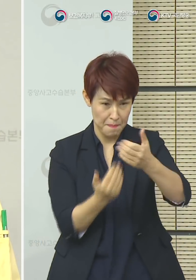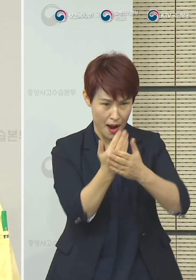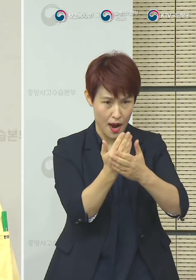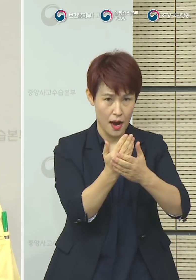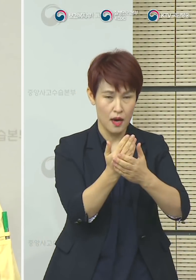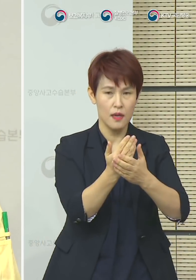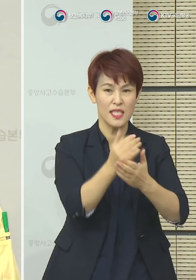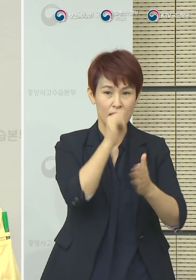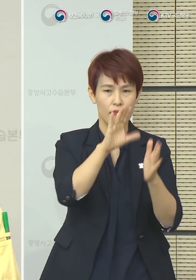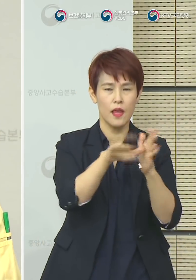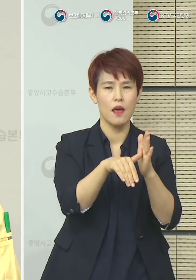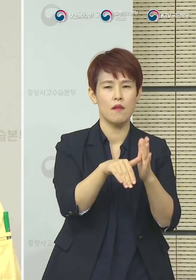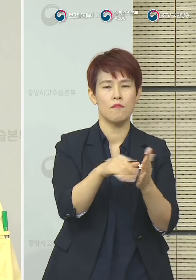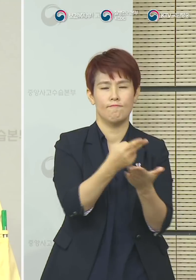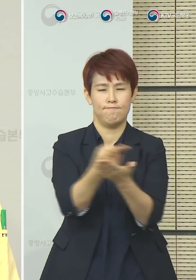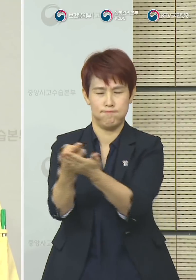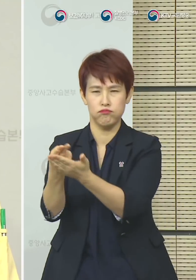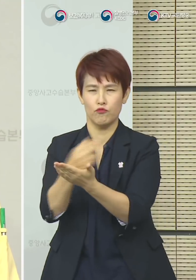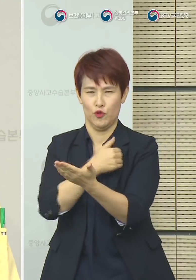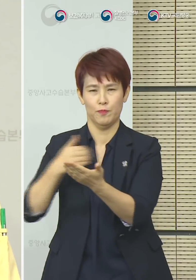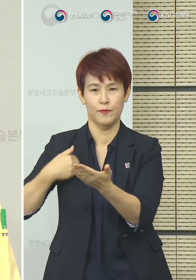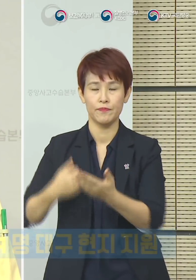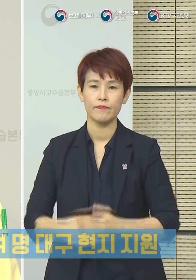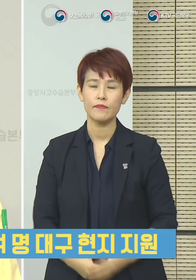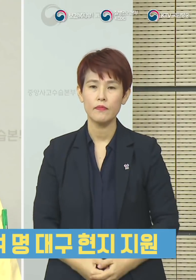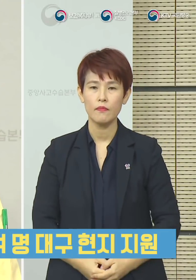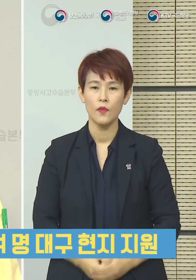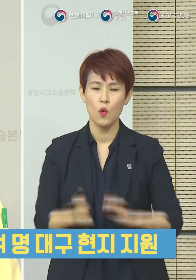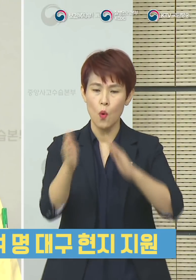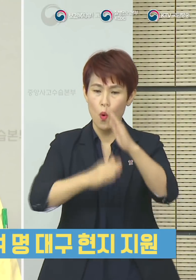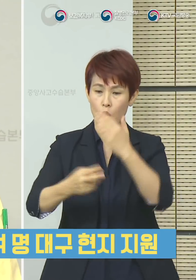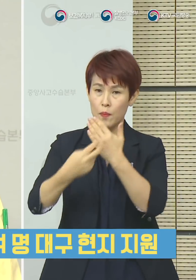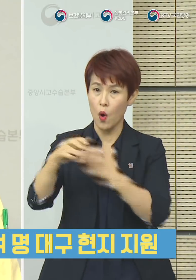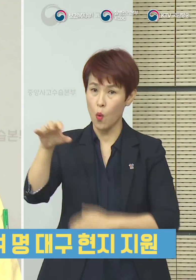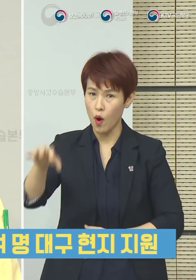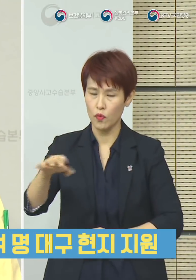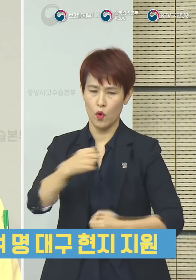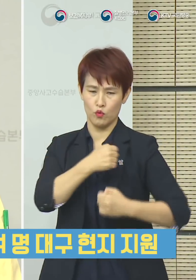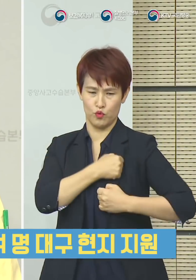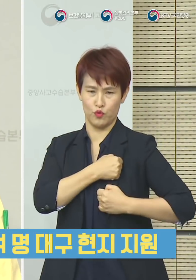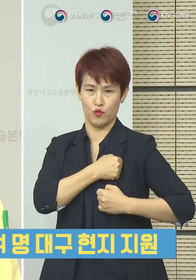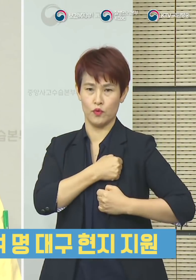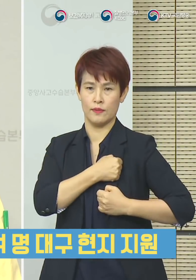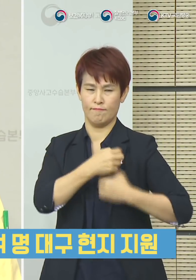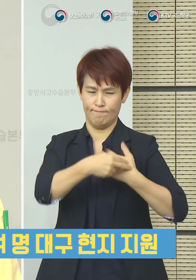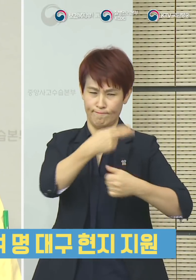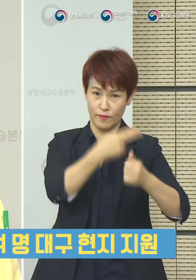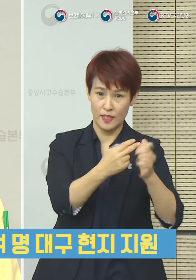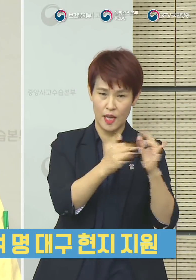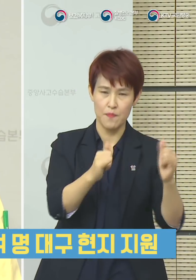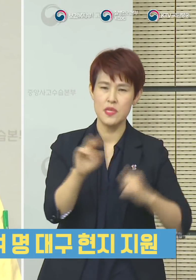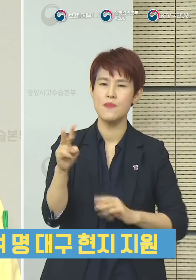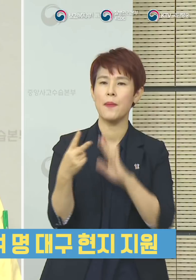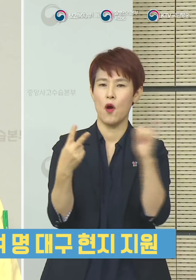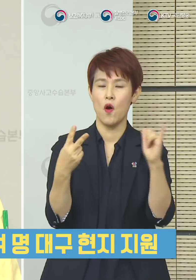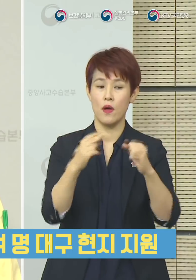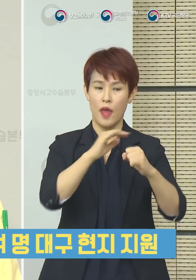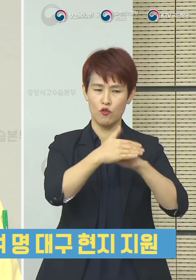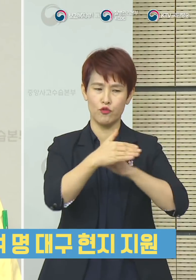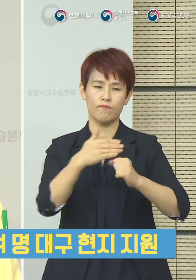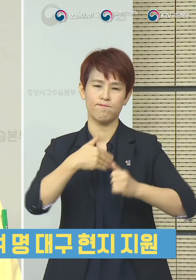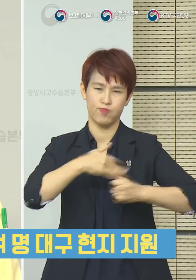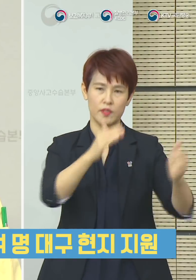않은 병상을 확보하고 있습니다. 공공병원과 군 의료인력 200여 명을 대구 현지로